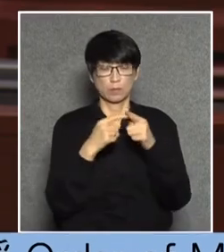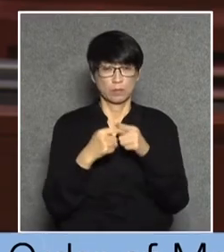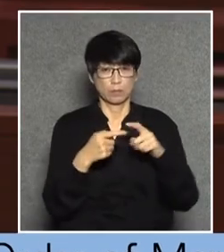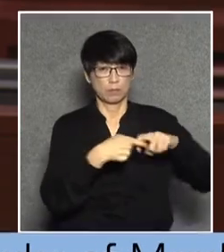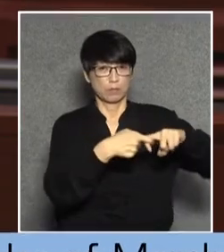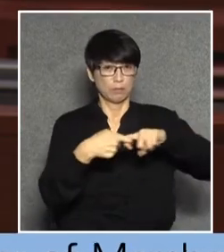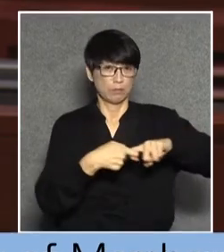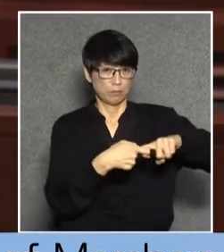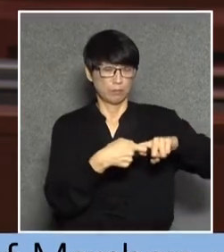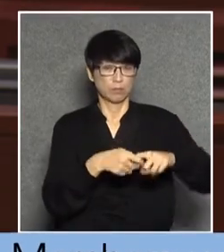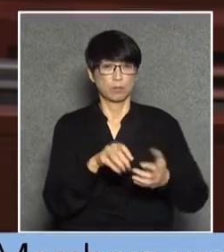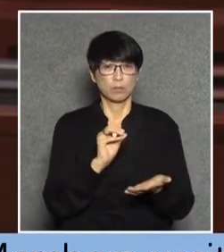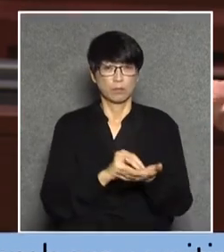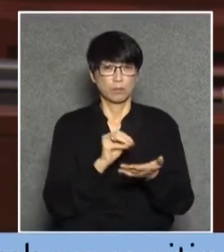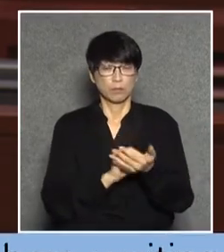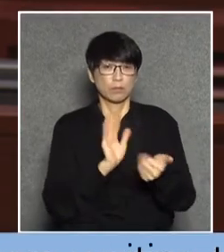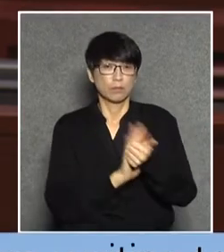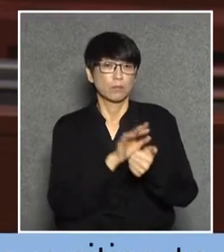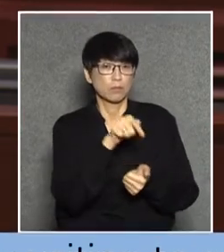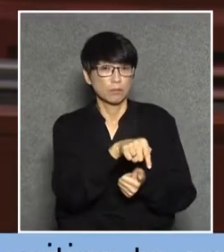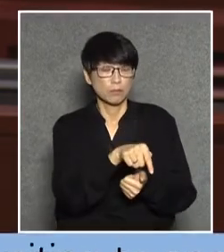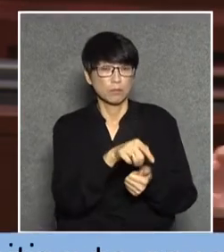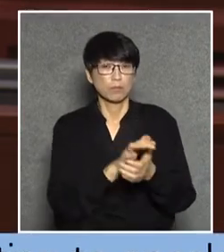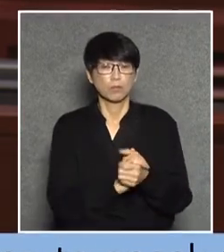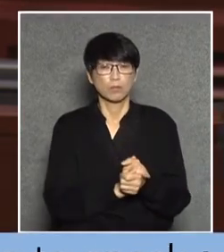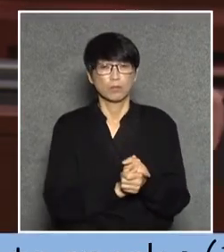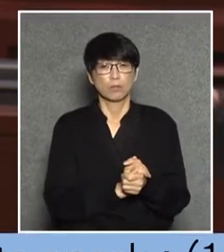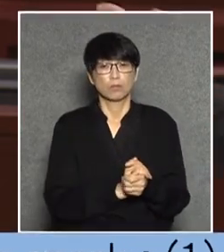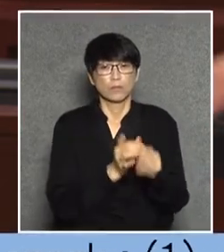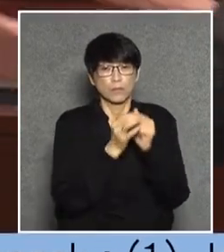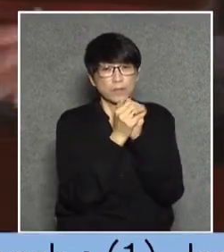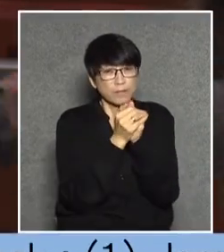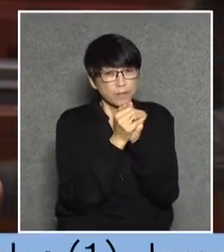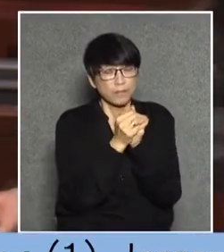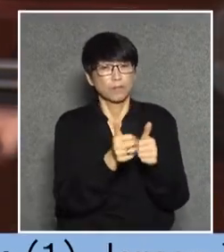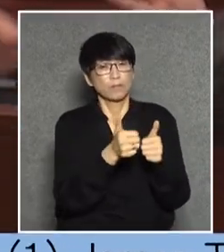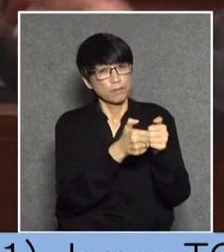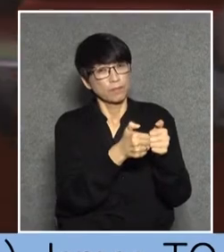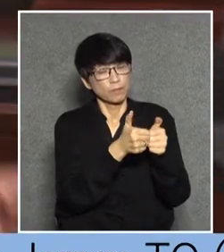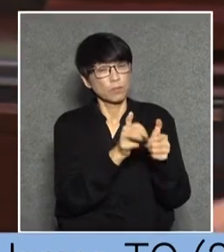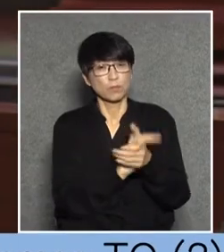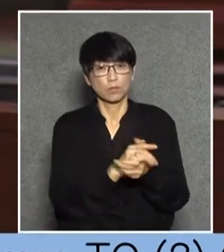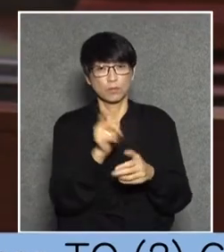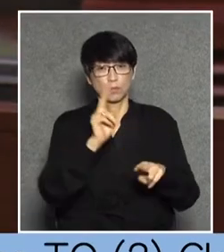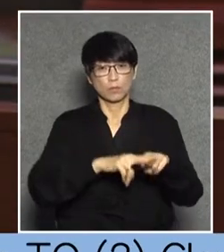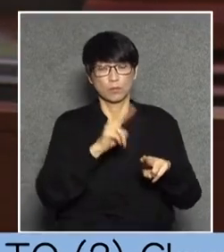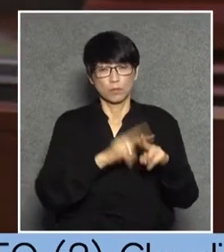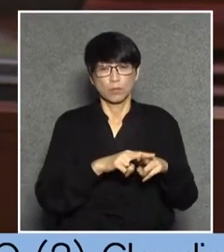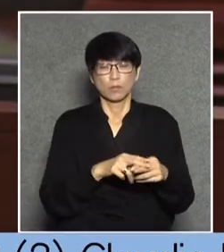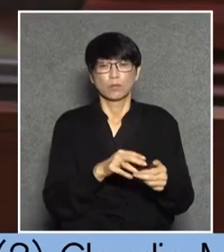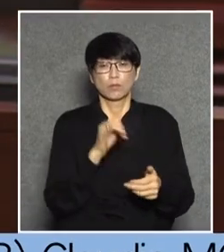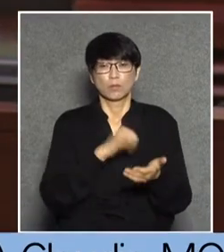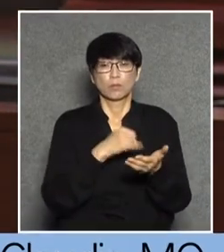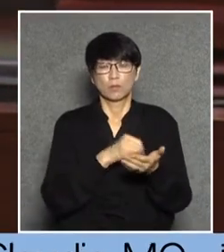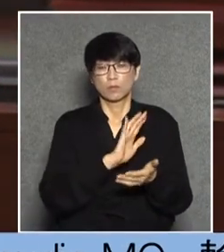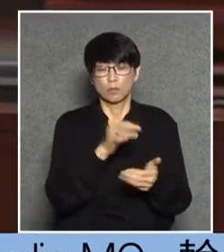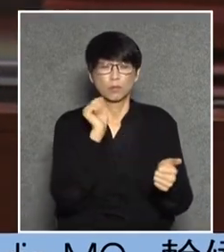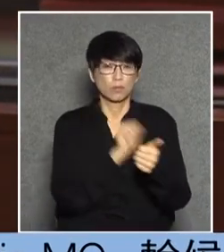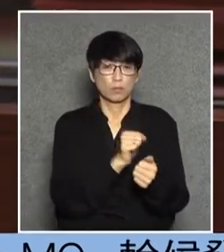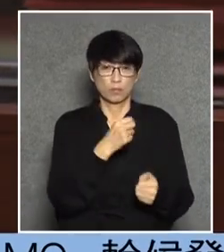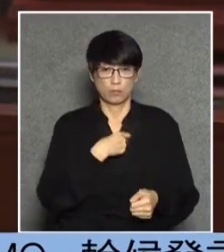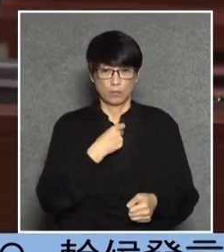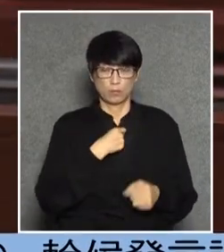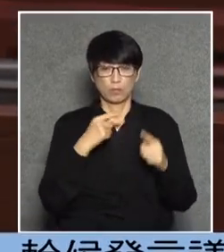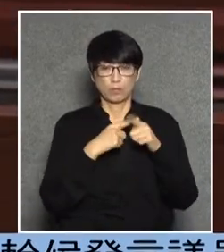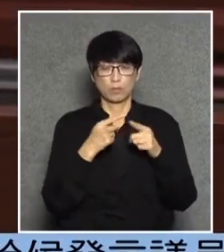佢一定要報佢恩噶，咁咪喺度搞咯。搞就係話，喂，喺大陸你唔好交税啦，你呃中國人啊！哎呀，真係慘啊！